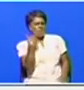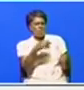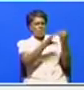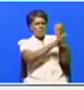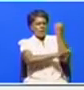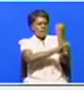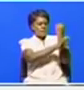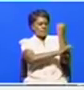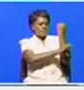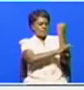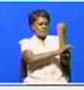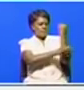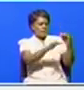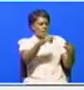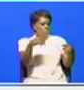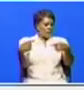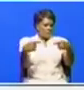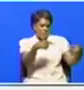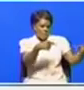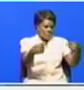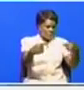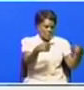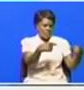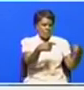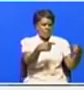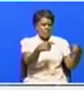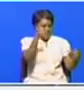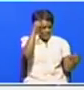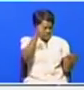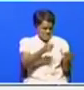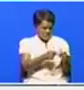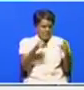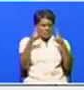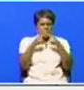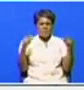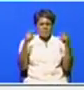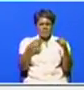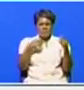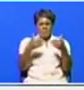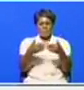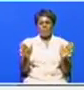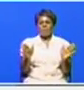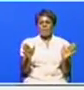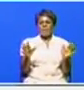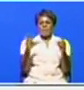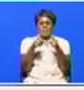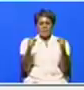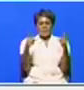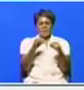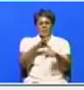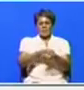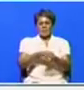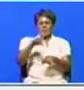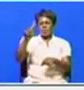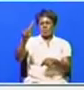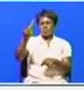ambayo imetatizwa na mizozo ya kivita. Tunakumbuka kuna ule ujumbe, nataka kufungua zile jumbe ambazo zimeingia kwa hivi sasa, tusome kauli